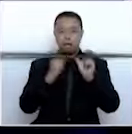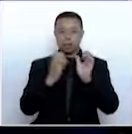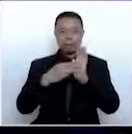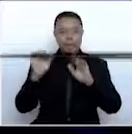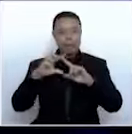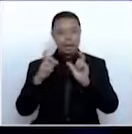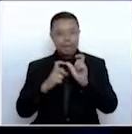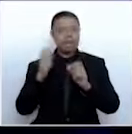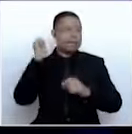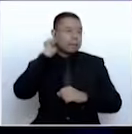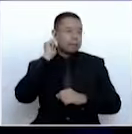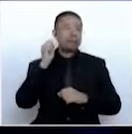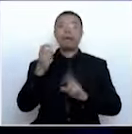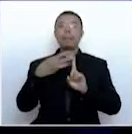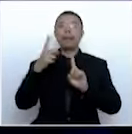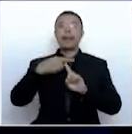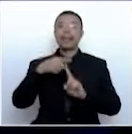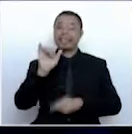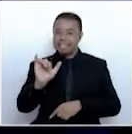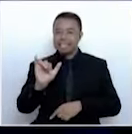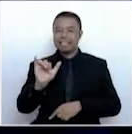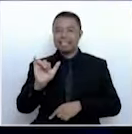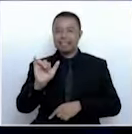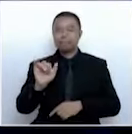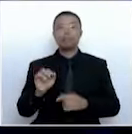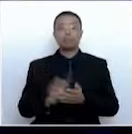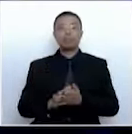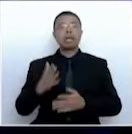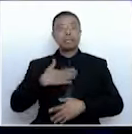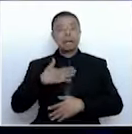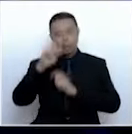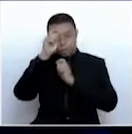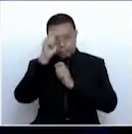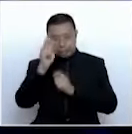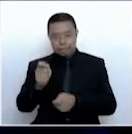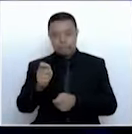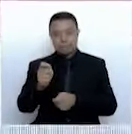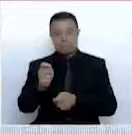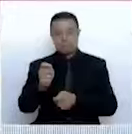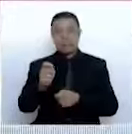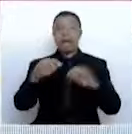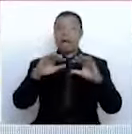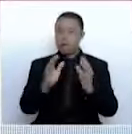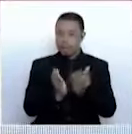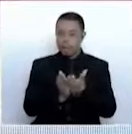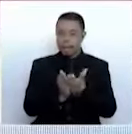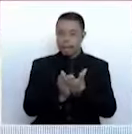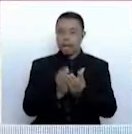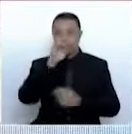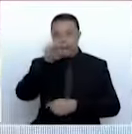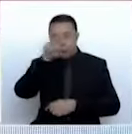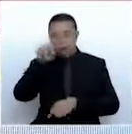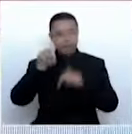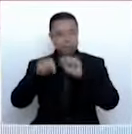dan Bapak Ibu Betty Epsilon Idrus. Yang saya hormati anggota